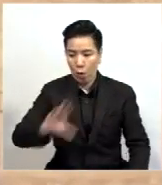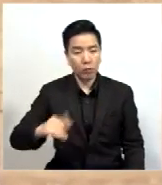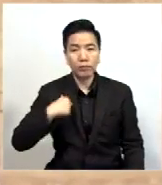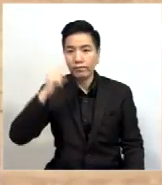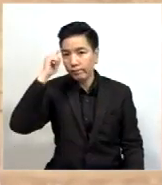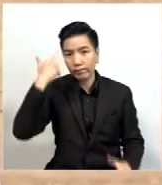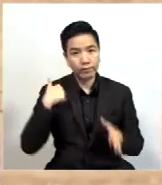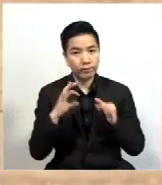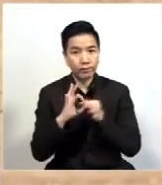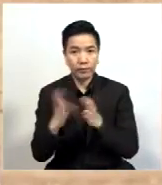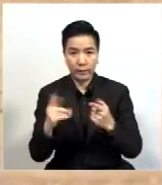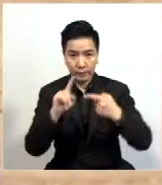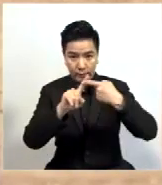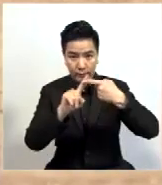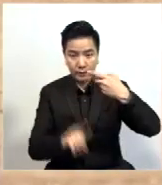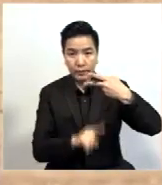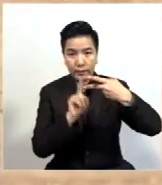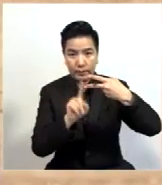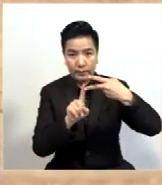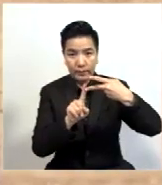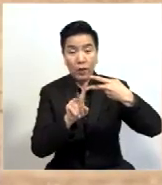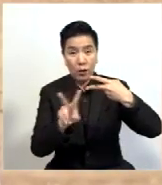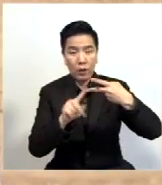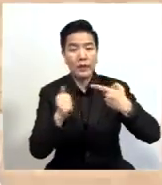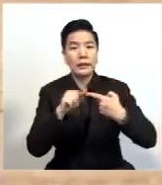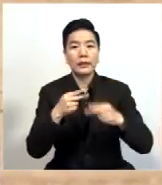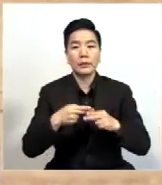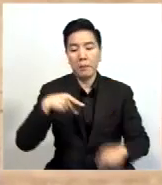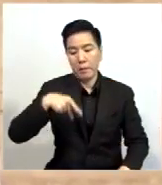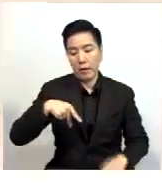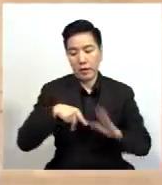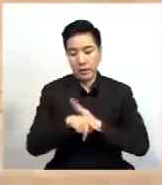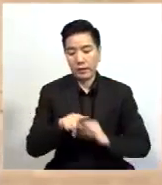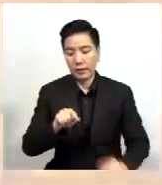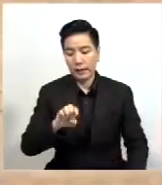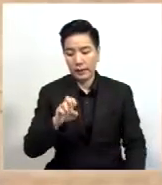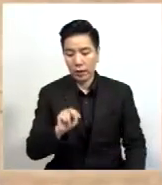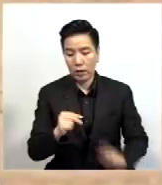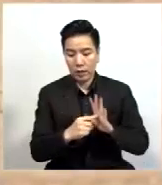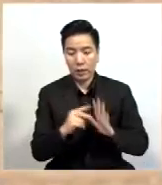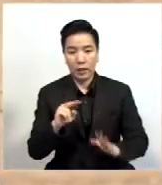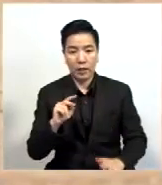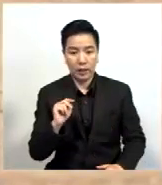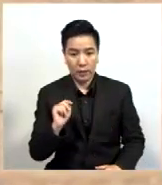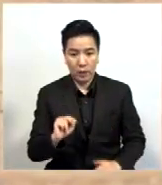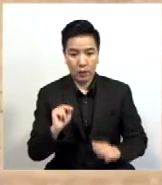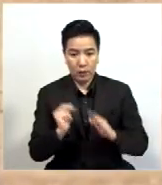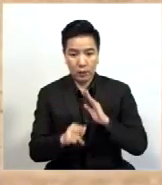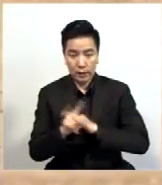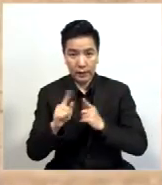านะครับส่วนประเด็นที่2ของนายพิตินันท์รักเกียรติต้องขออนุญาตชี้แจงว่